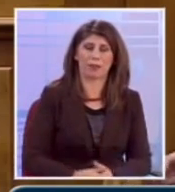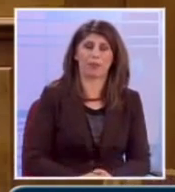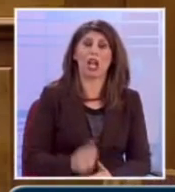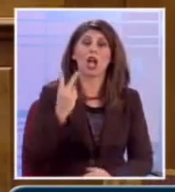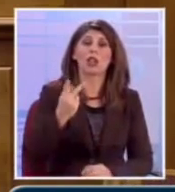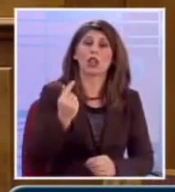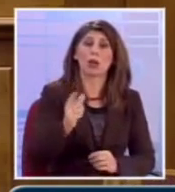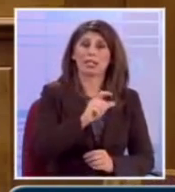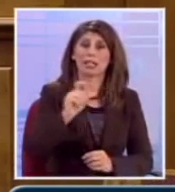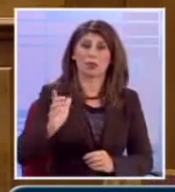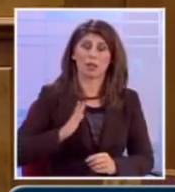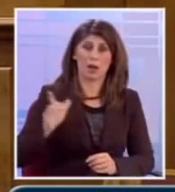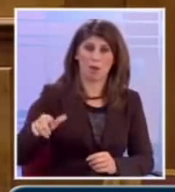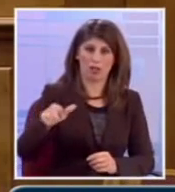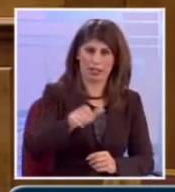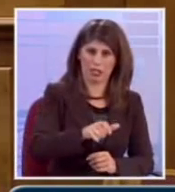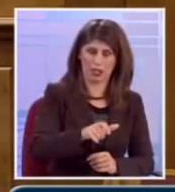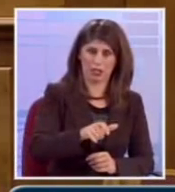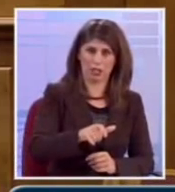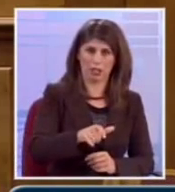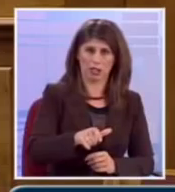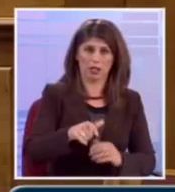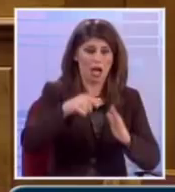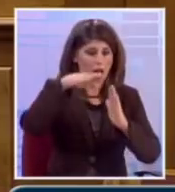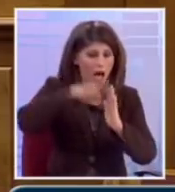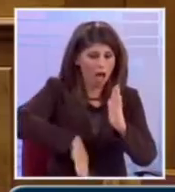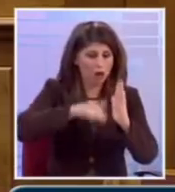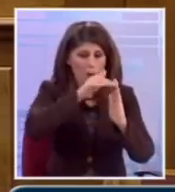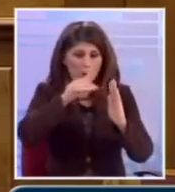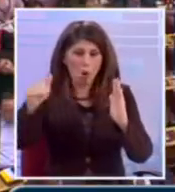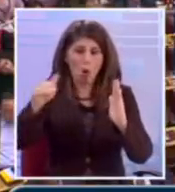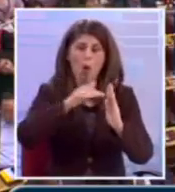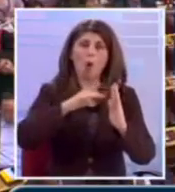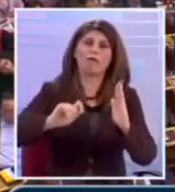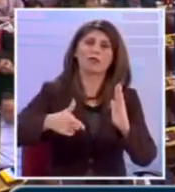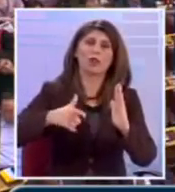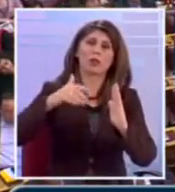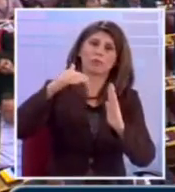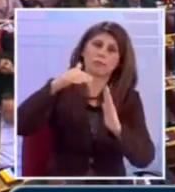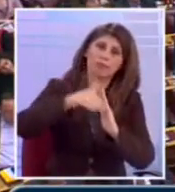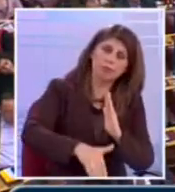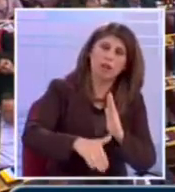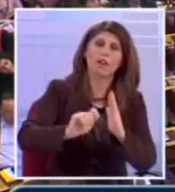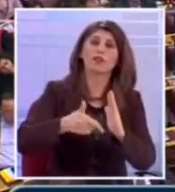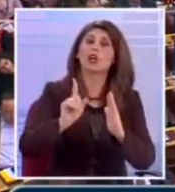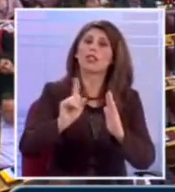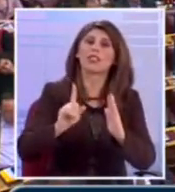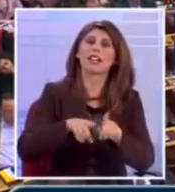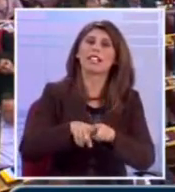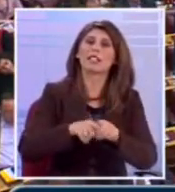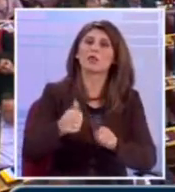2,5 εκατομμύρια πολίτες βρέθηκαν κάτω από το όριο της φτώχιας. Και η φτώχεια δεν αφορά μόνο στο